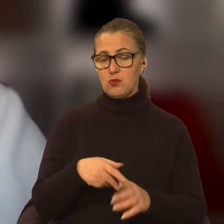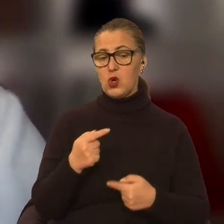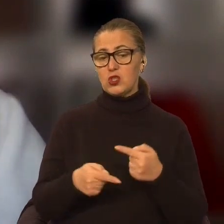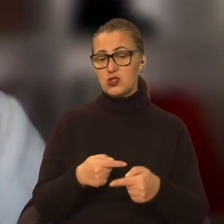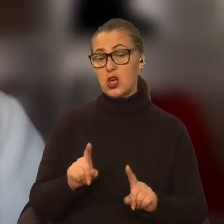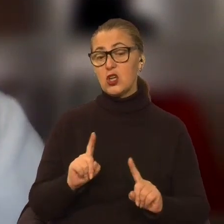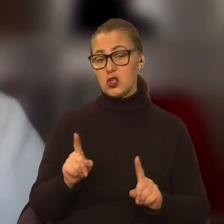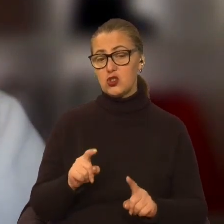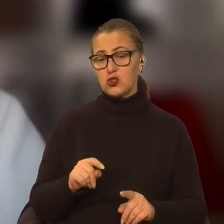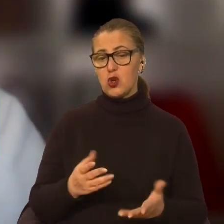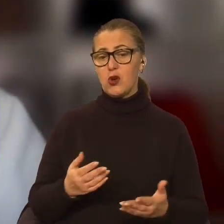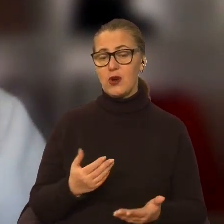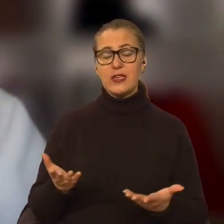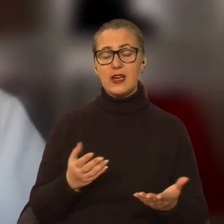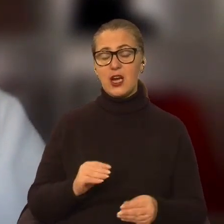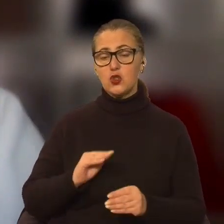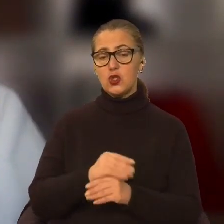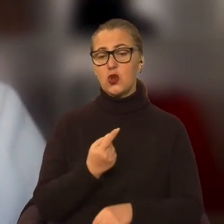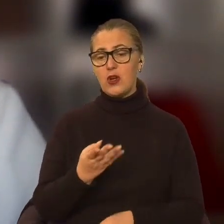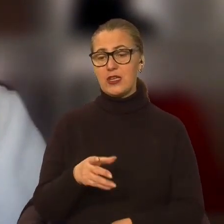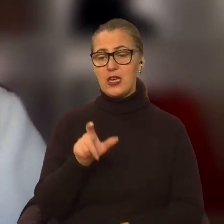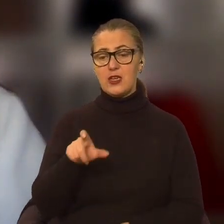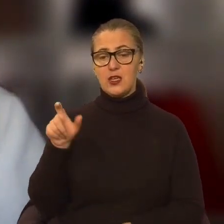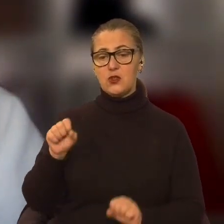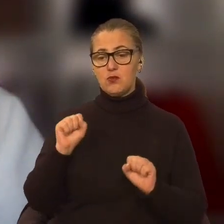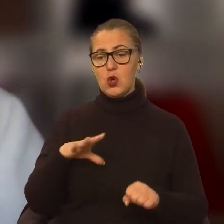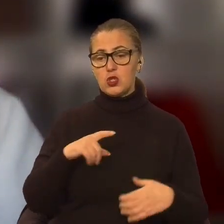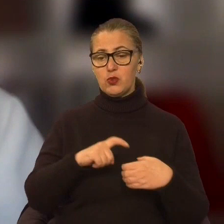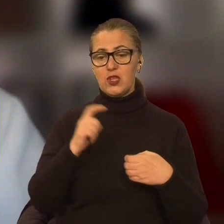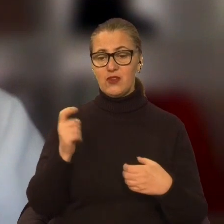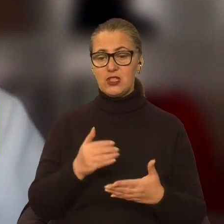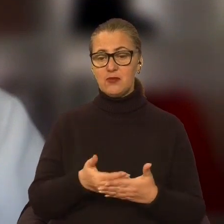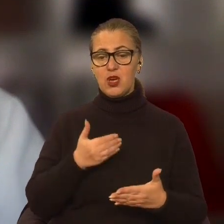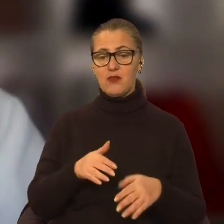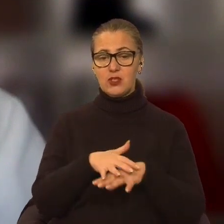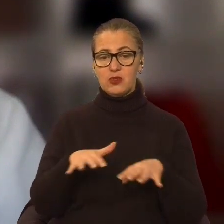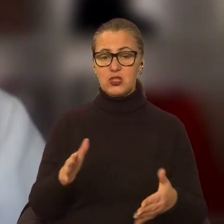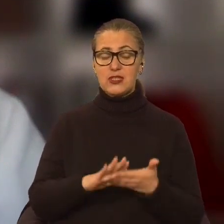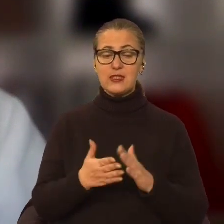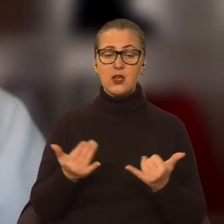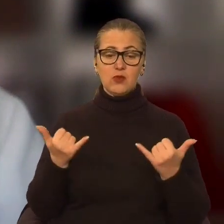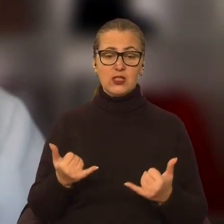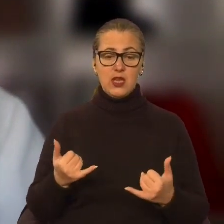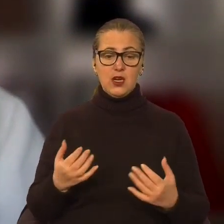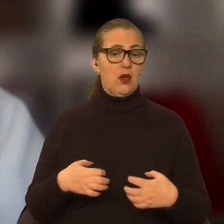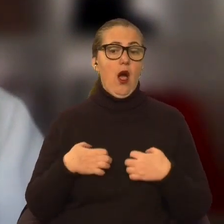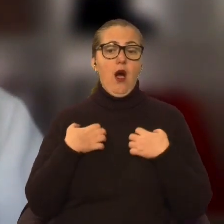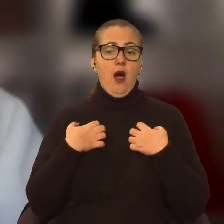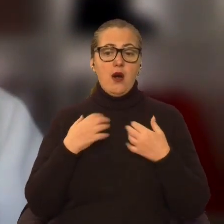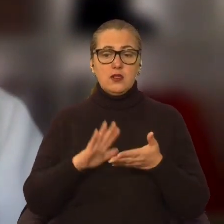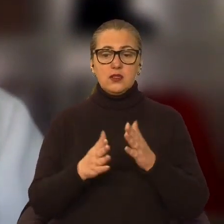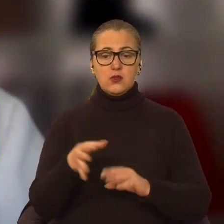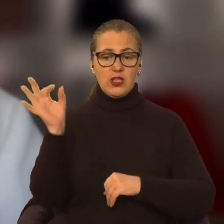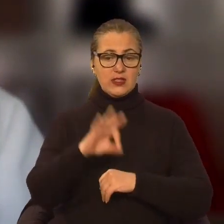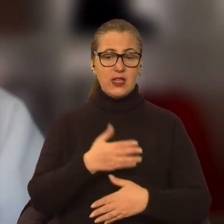якась кількість споживачів може бути відімкнена від мережі станом на зараз катастрофічної ситуації на заході немає